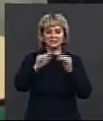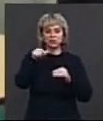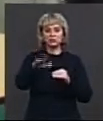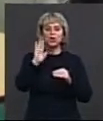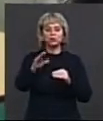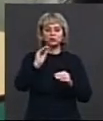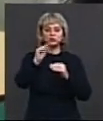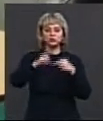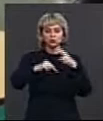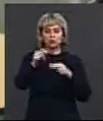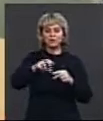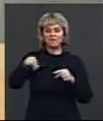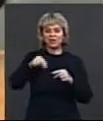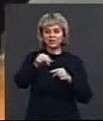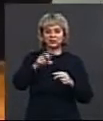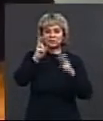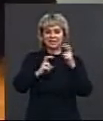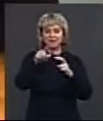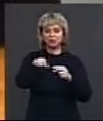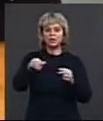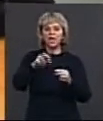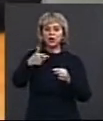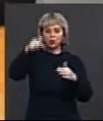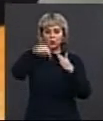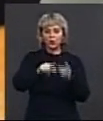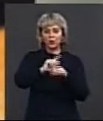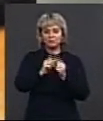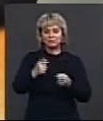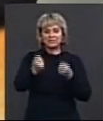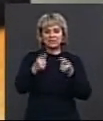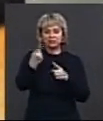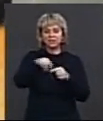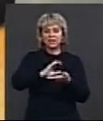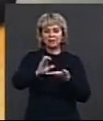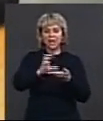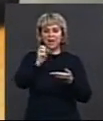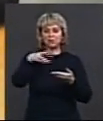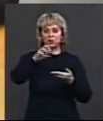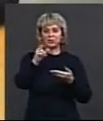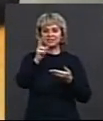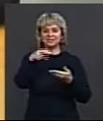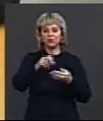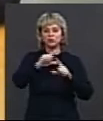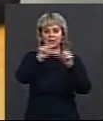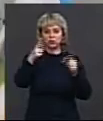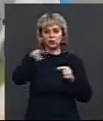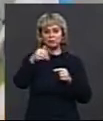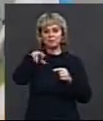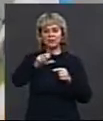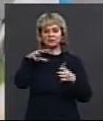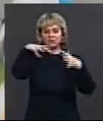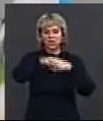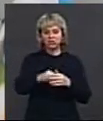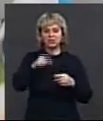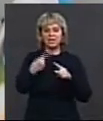будут и у строящегося в Волгодонске завода по глубокой переработке зерна для производства аминокислот. Компания «Донбиотех» намерена